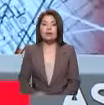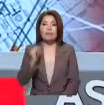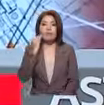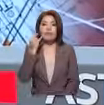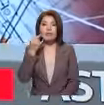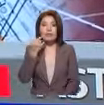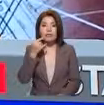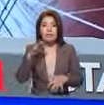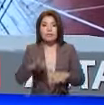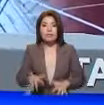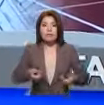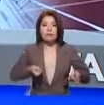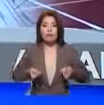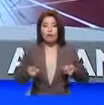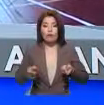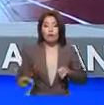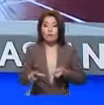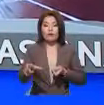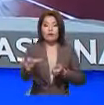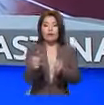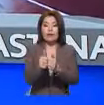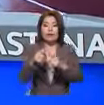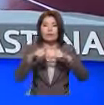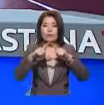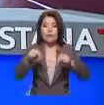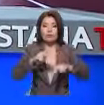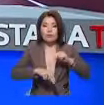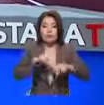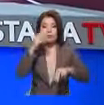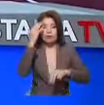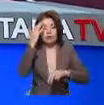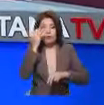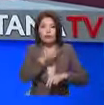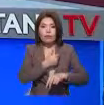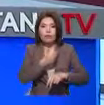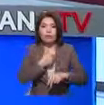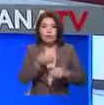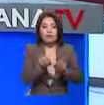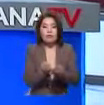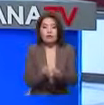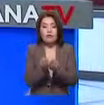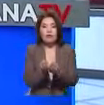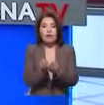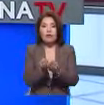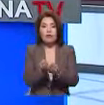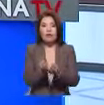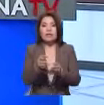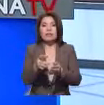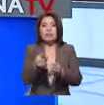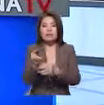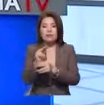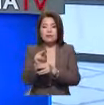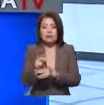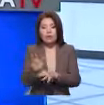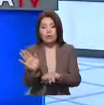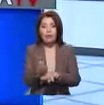Павлодарда жергілікті билік өзен жағасына мектеп салмақ, ол үшін ғасырдан астам тарихы бар кеме жөндеу зауытын құрдымға жібермекші. Жерін тартып алып, зауытты